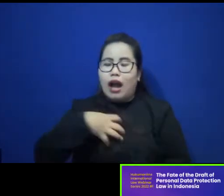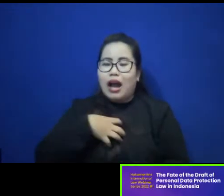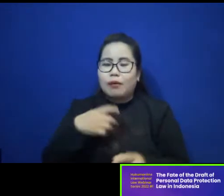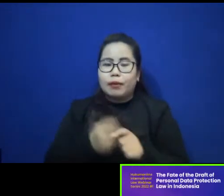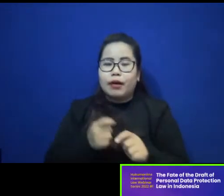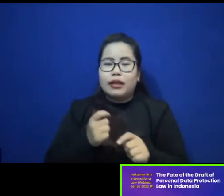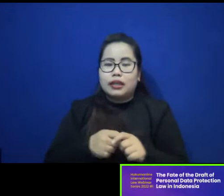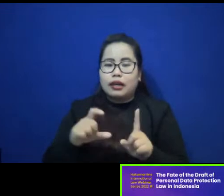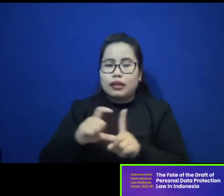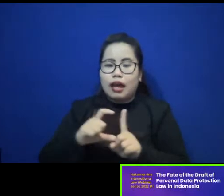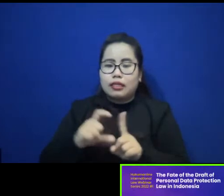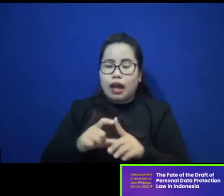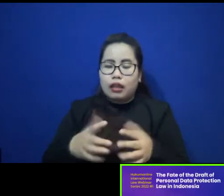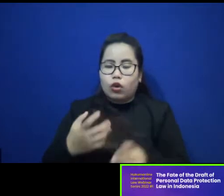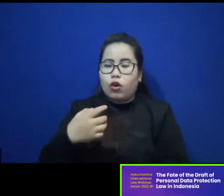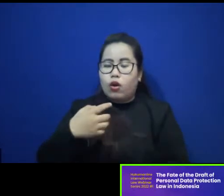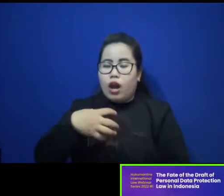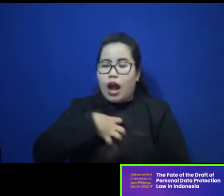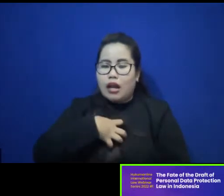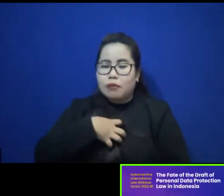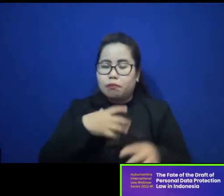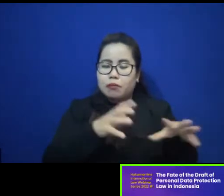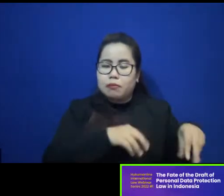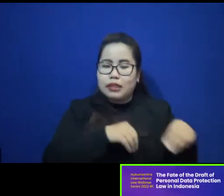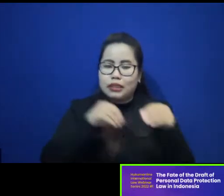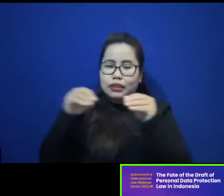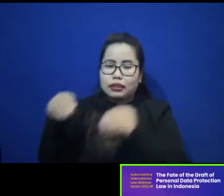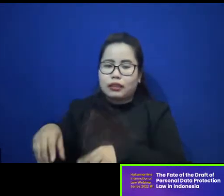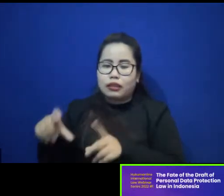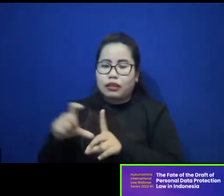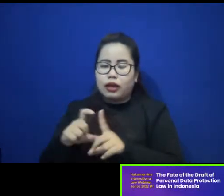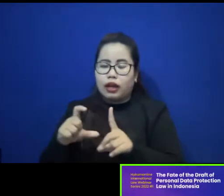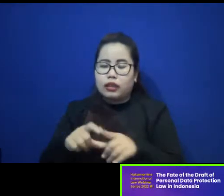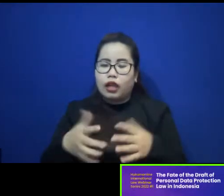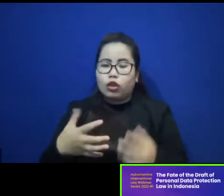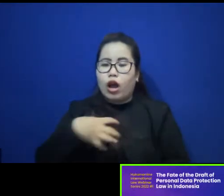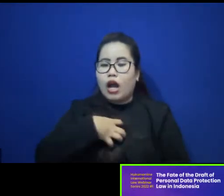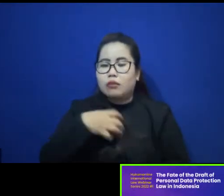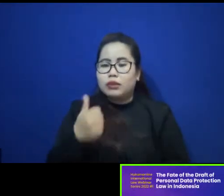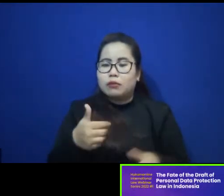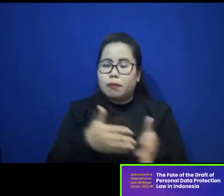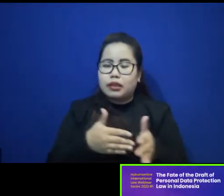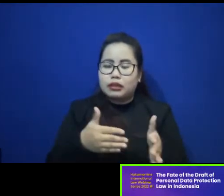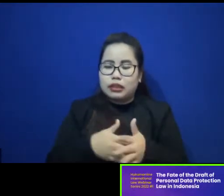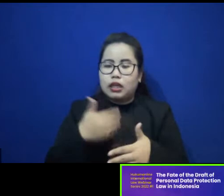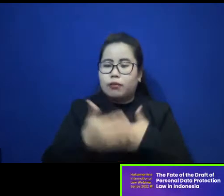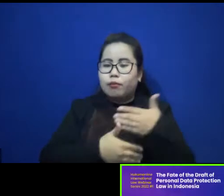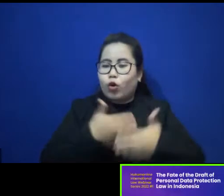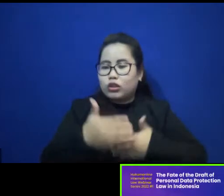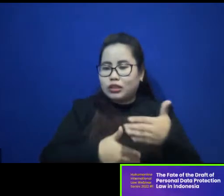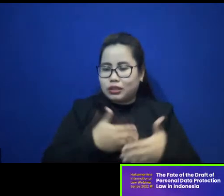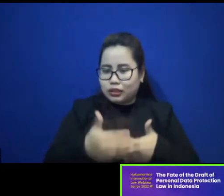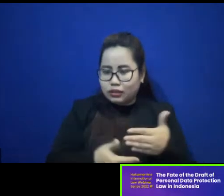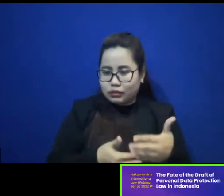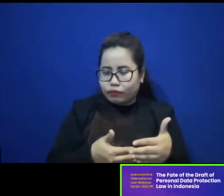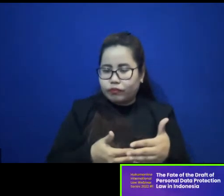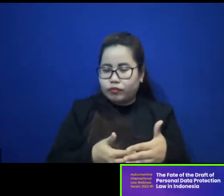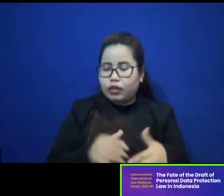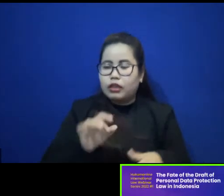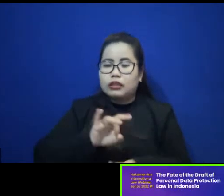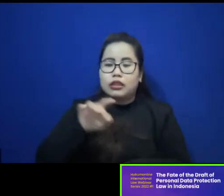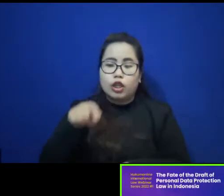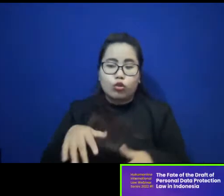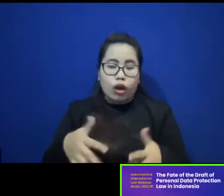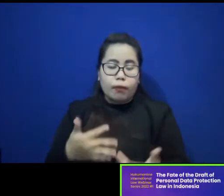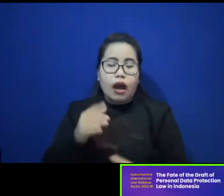data ah aku untuk memindahkan data terus juga hak untuk membatasi pemrosesan yang dan ada